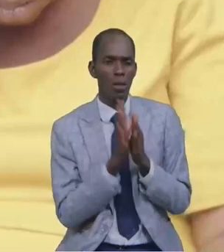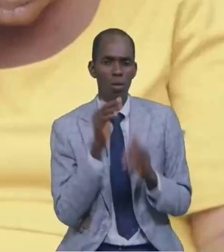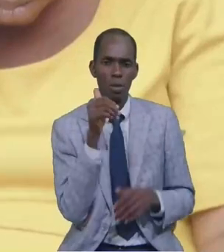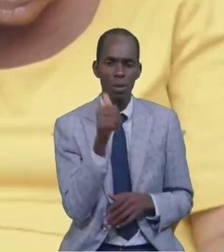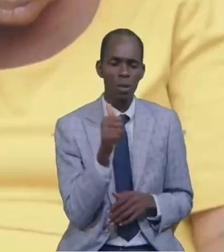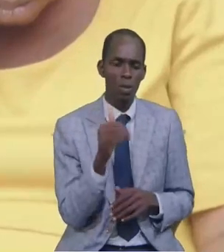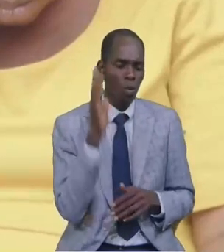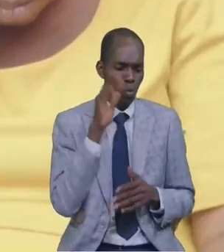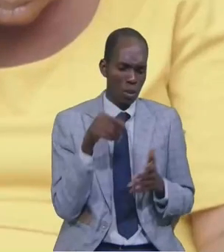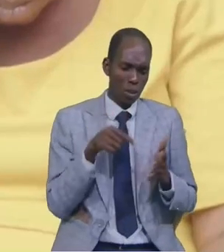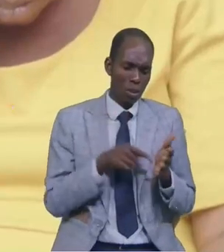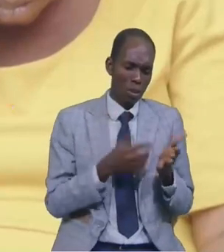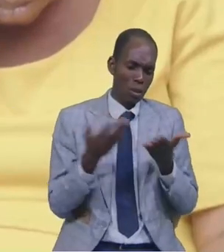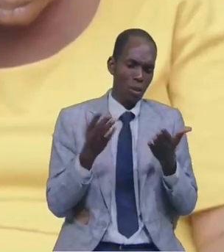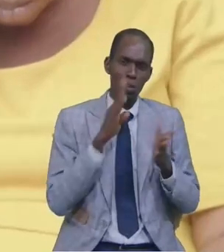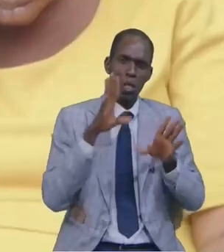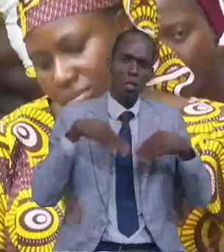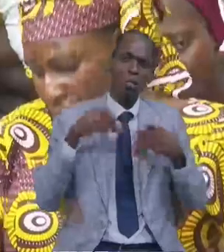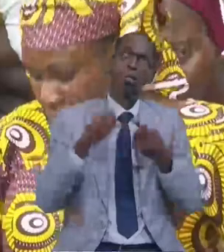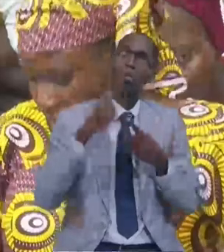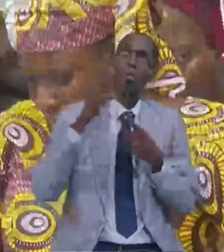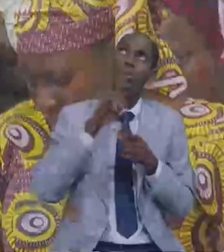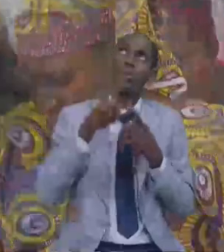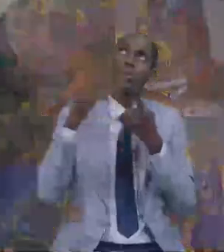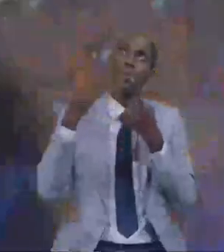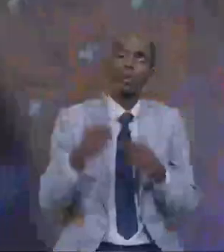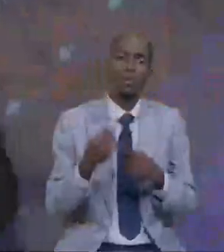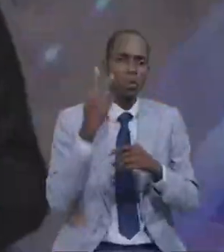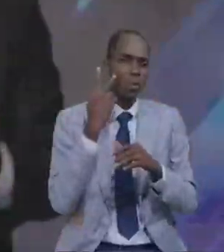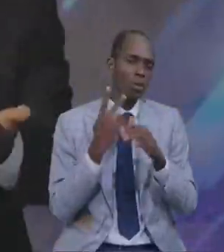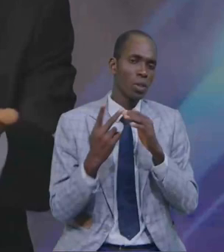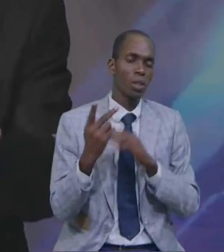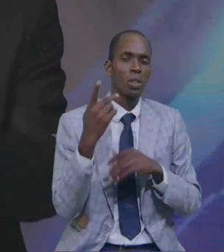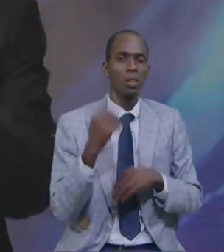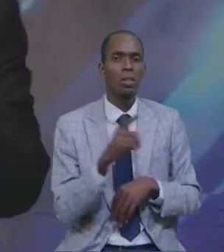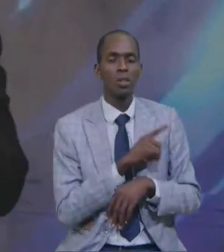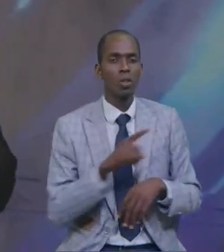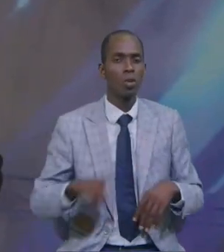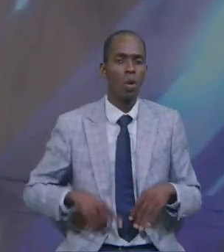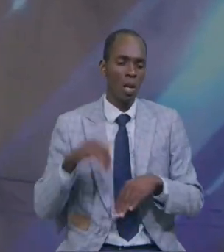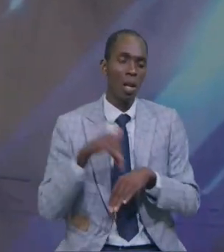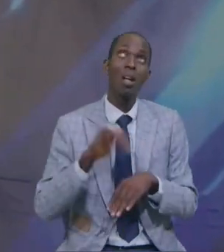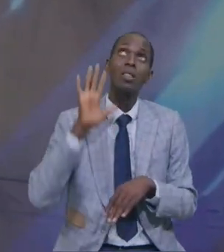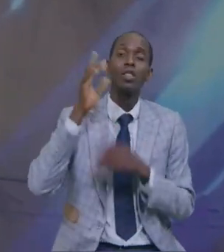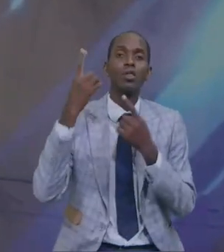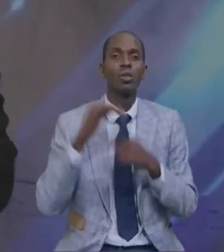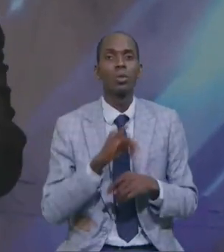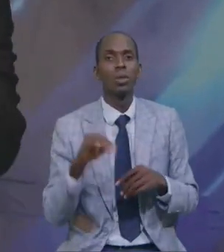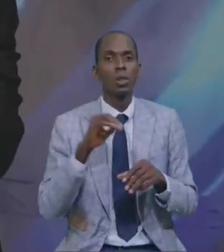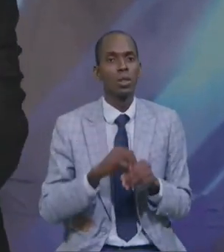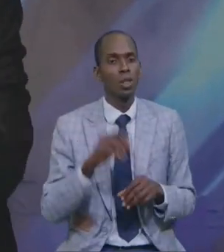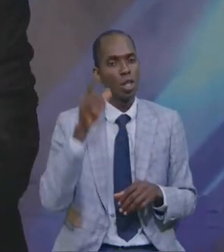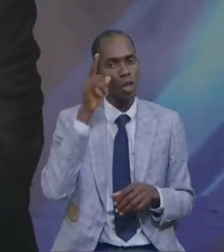à son retour. En Luc chapitre 12, 40. Luc 12, 40.